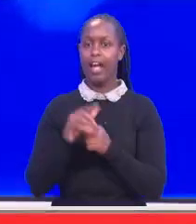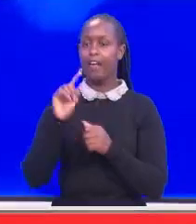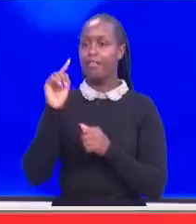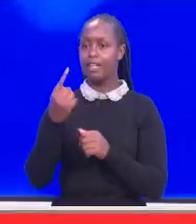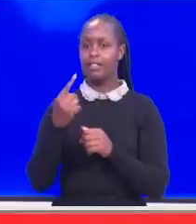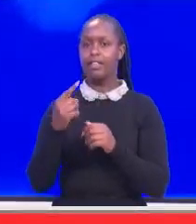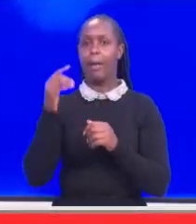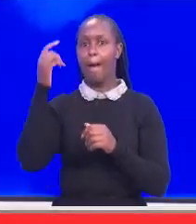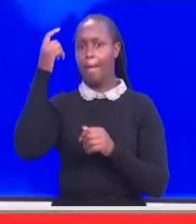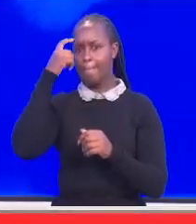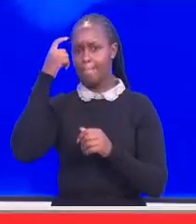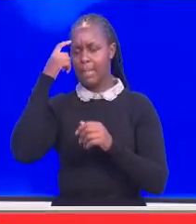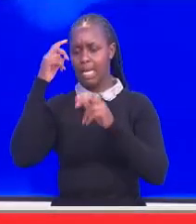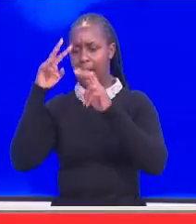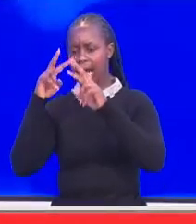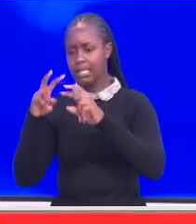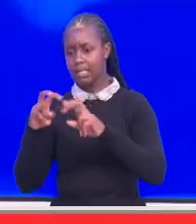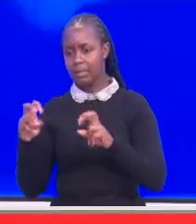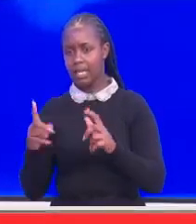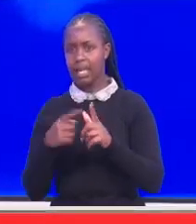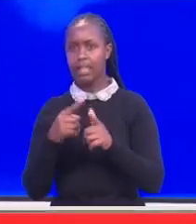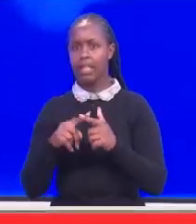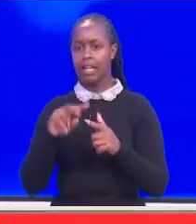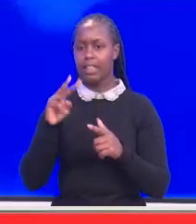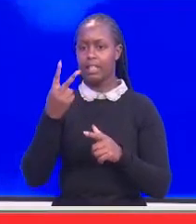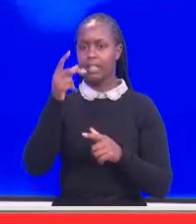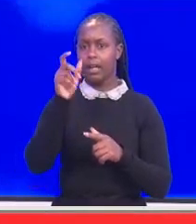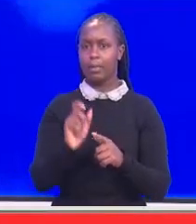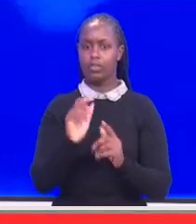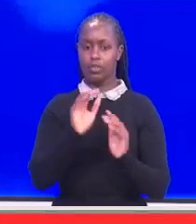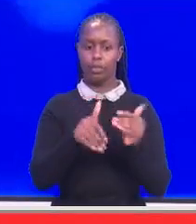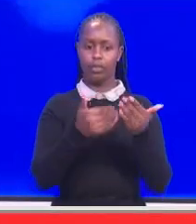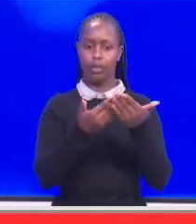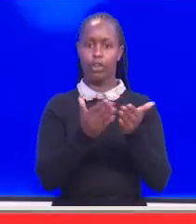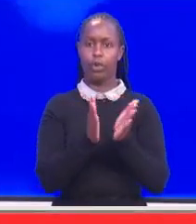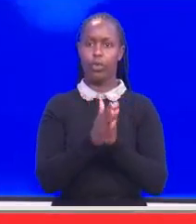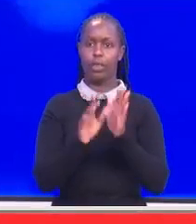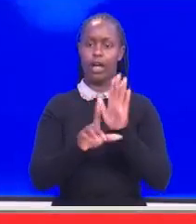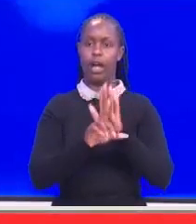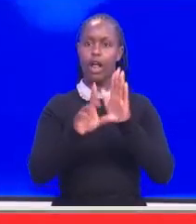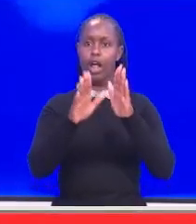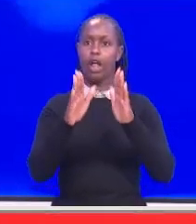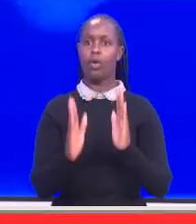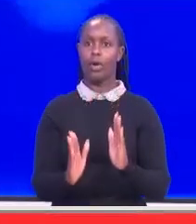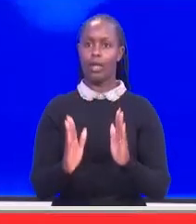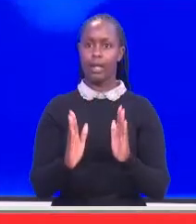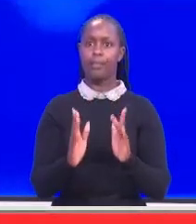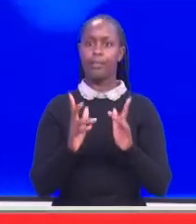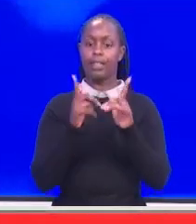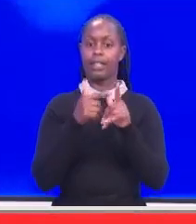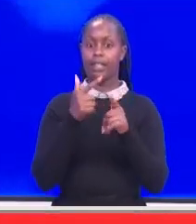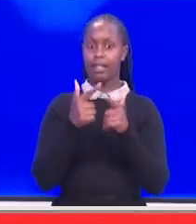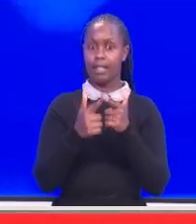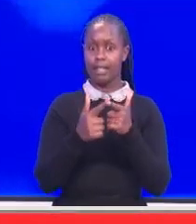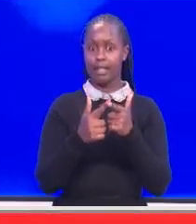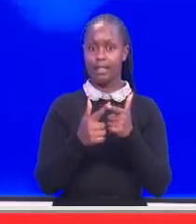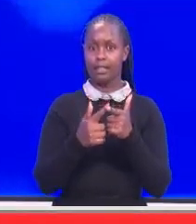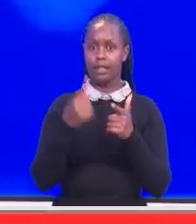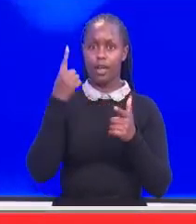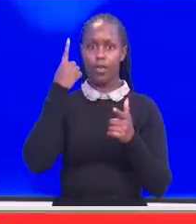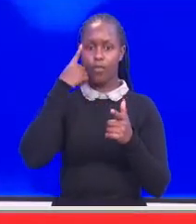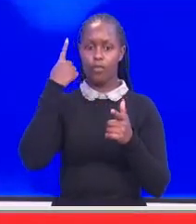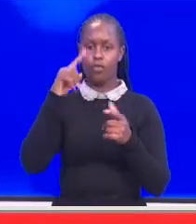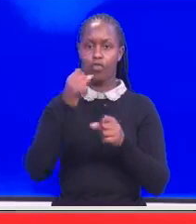the second accused person will be provided with a pro bono lawyer. File will be mentioned for plea taking